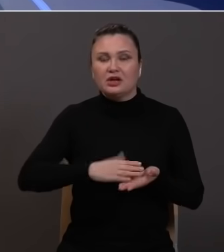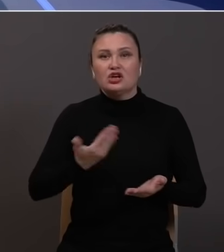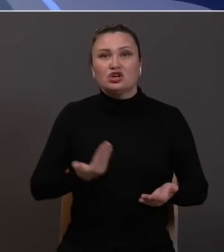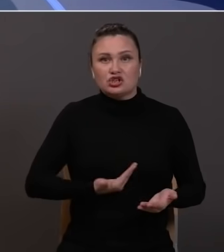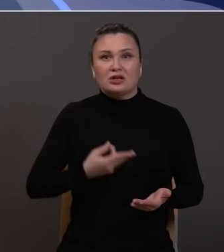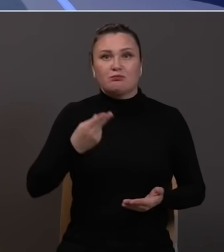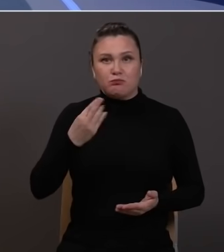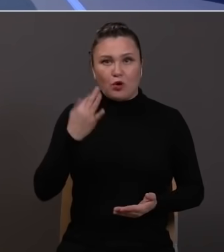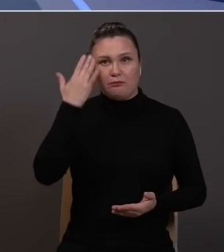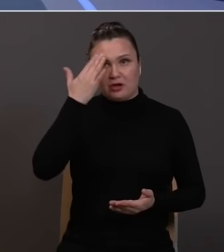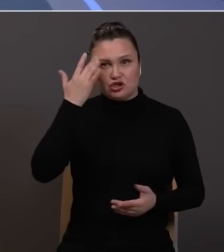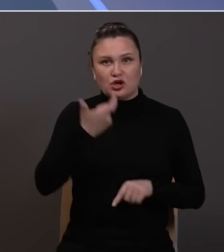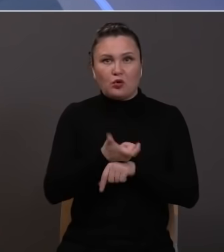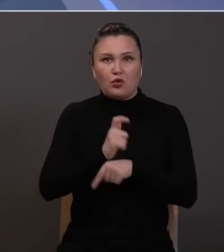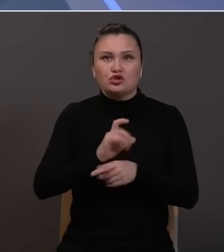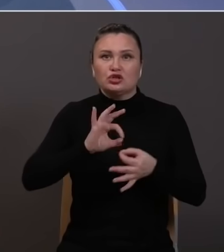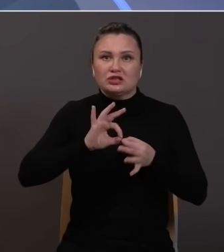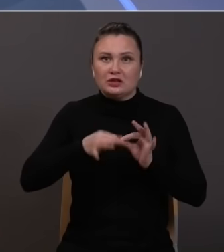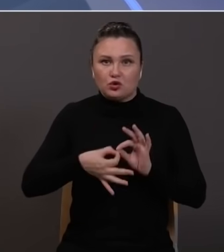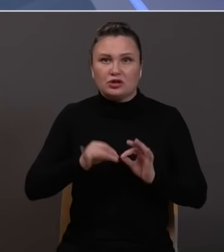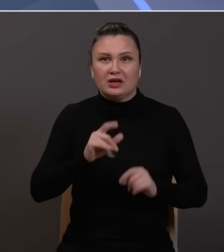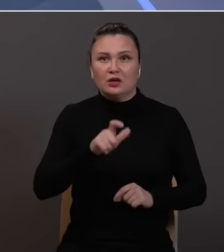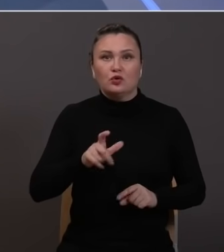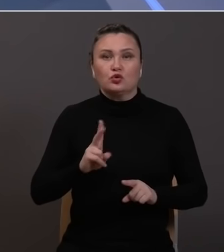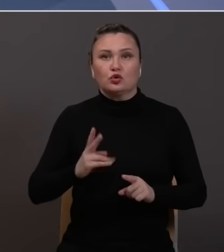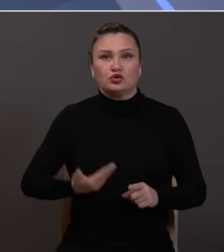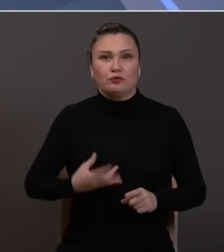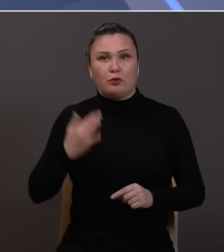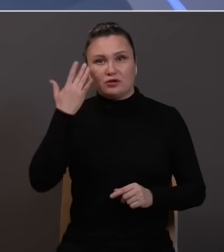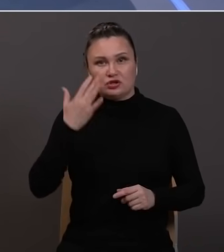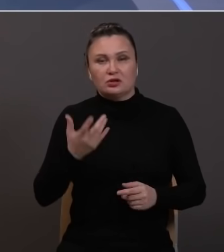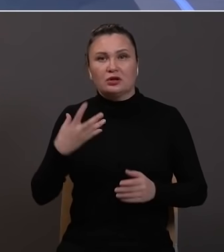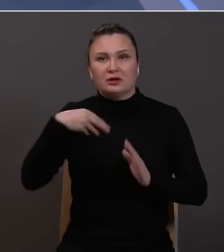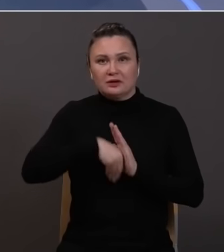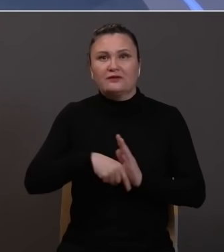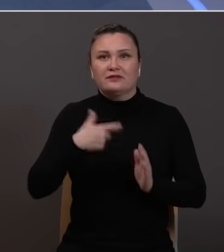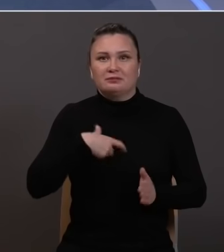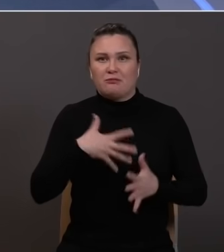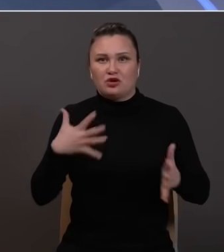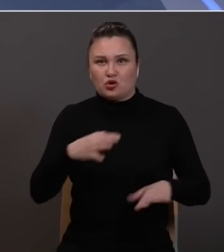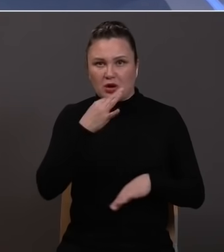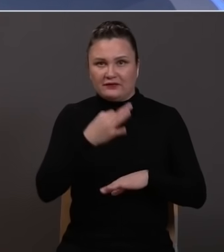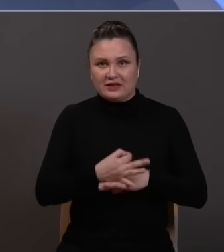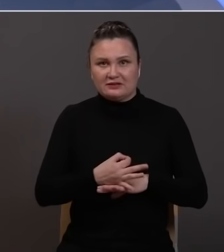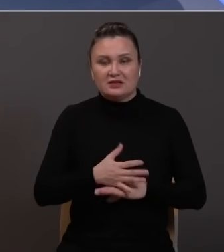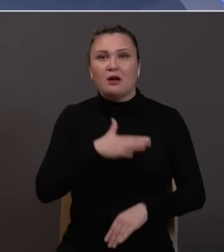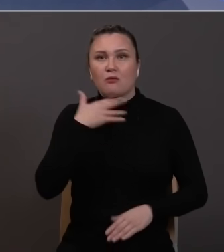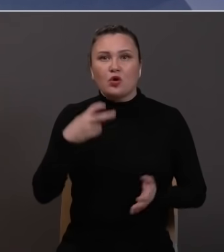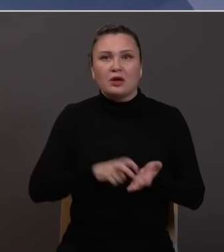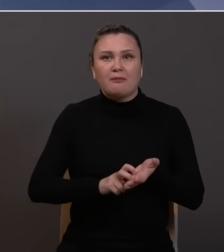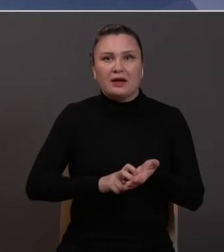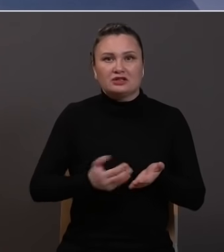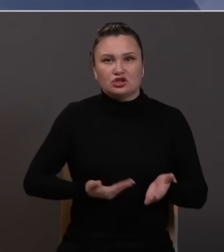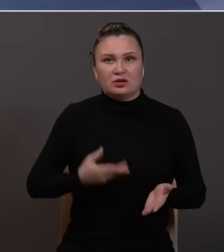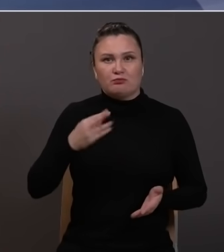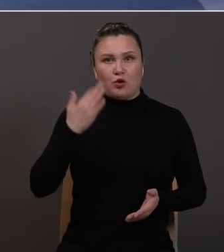мечте очень сложно. И люди, которые живут по мечте, несут на себе большую ответственность. Многие боятся жить по